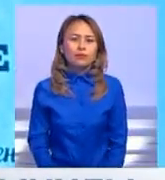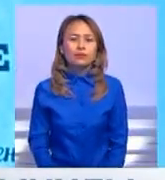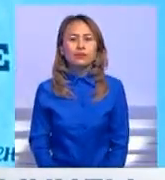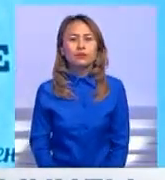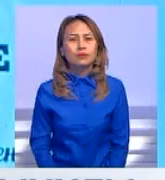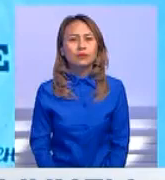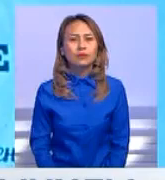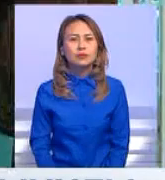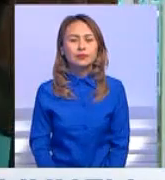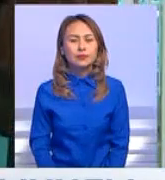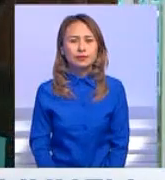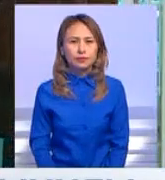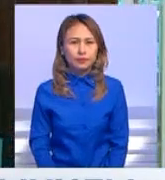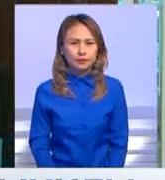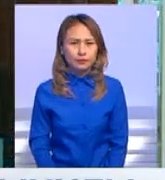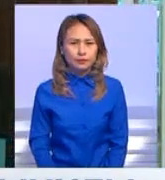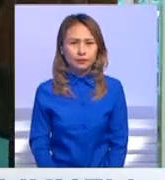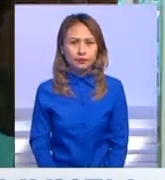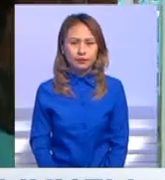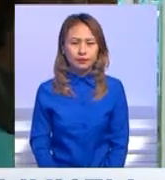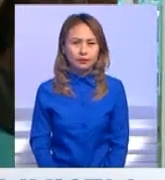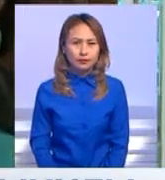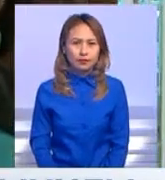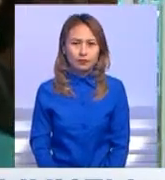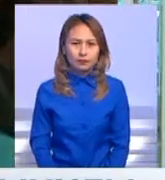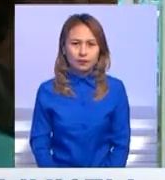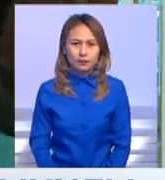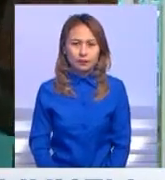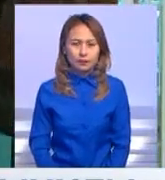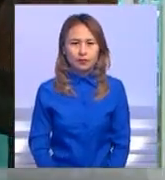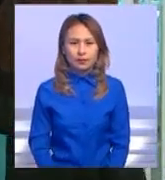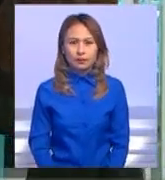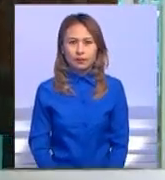Қырым татарлары, Анадолы түріктердің,